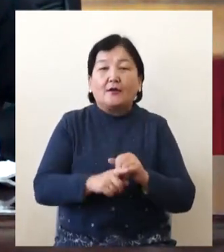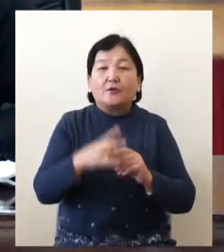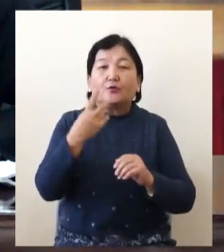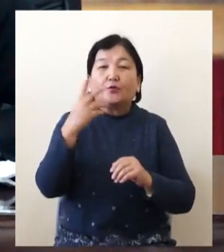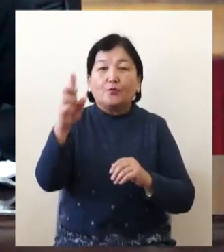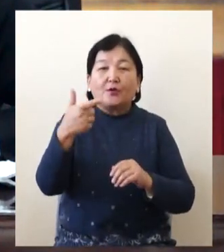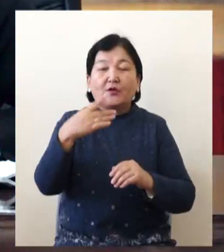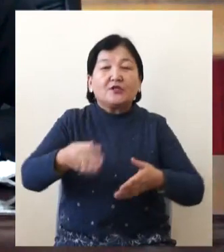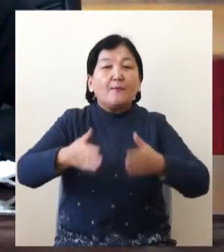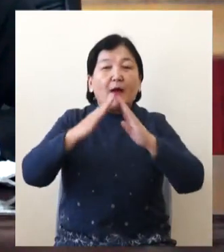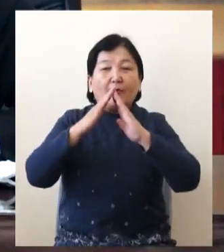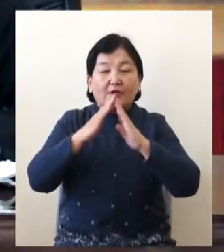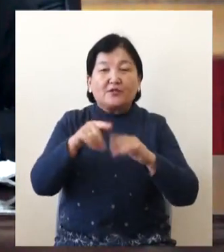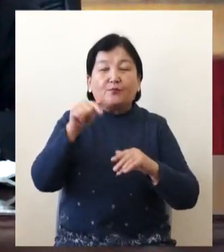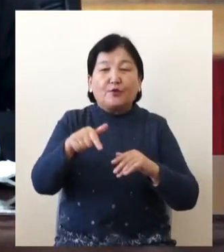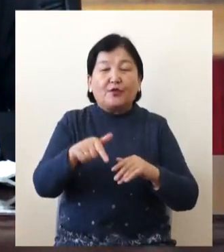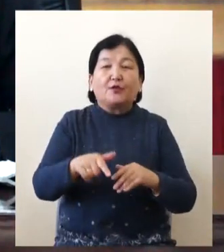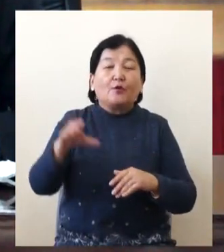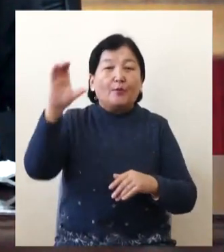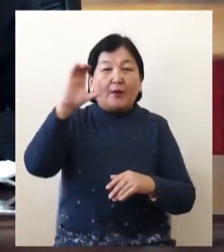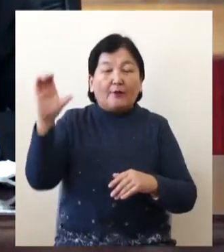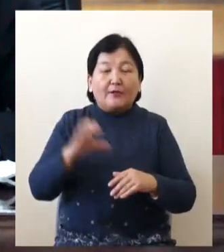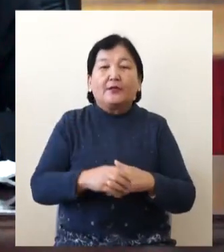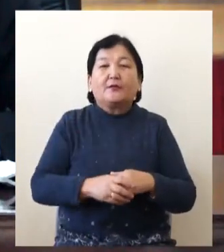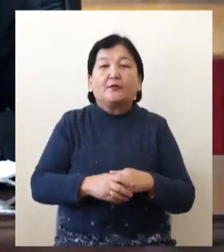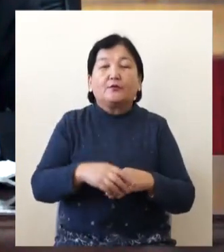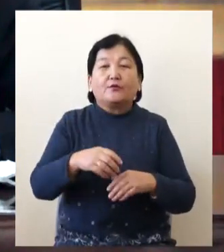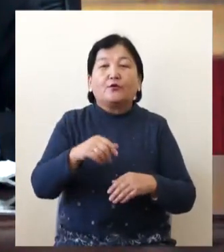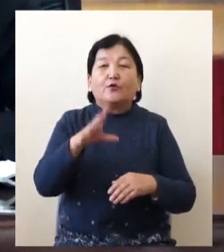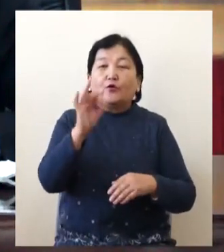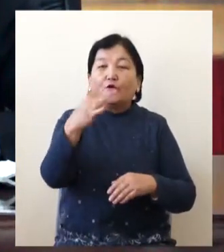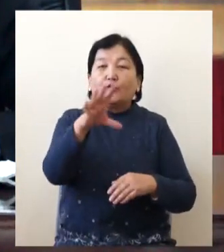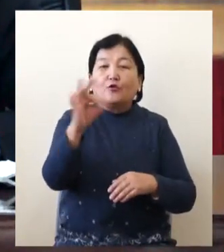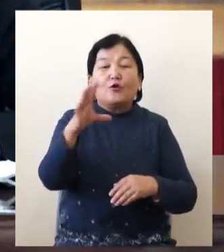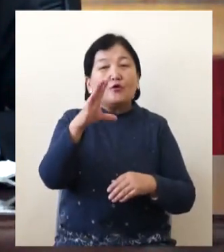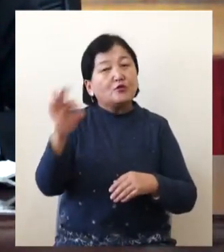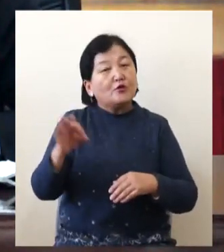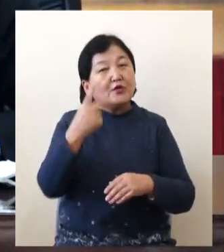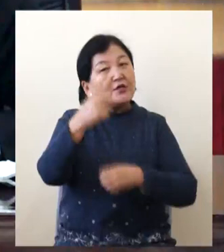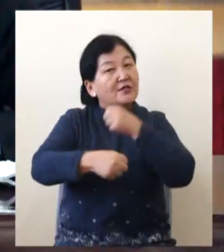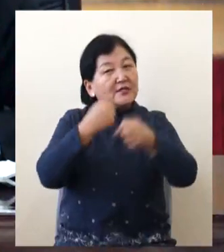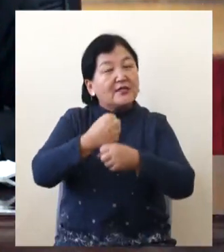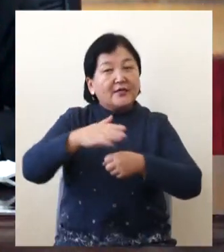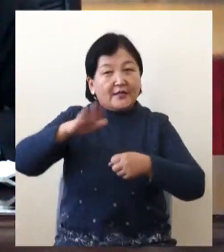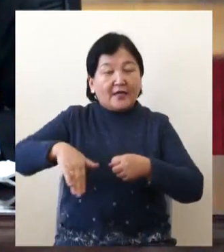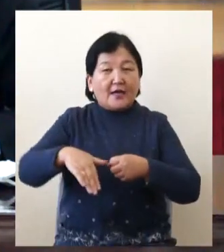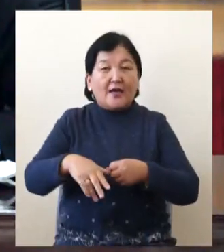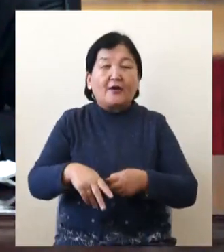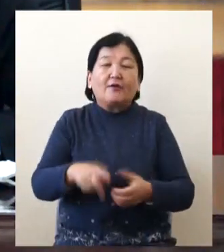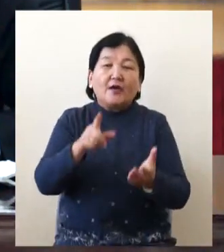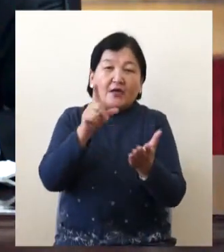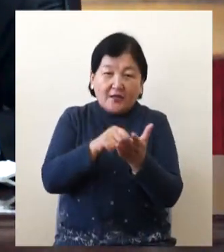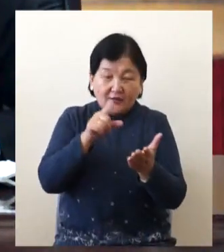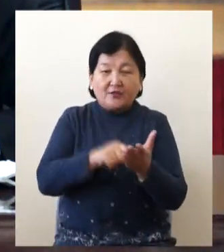гэж байгуулагдсан энэ чартерыг батлсанараа. Тэгээ ердөөсөө жил гаруйхны дотор ийм чухал баримт